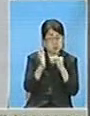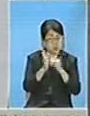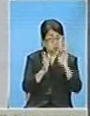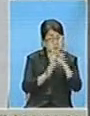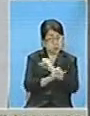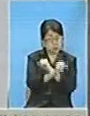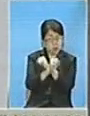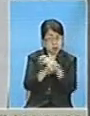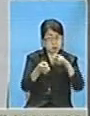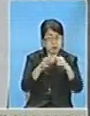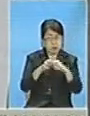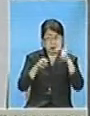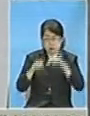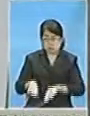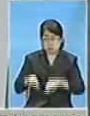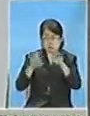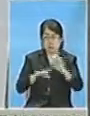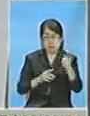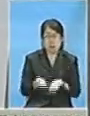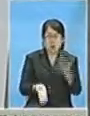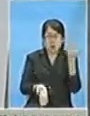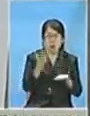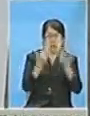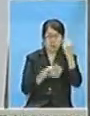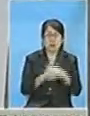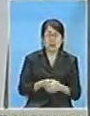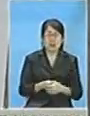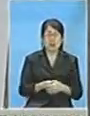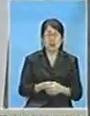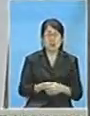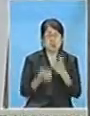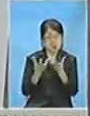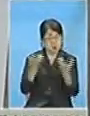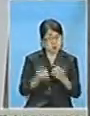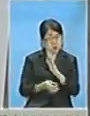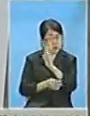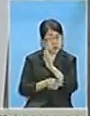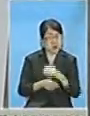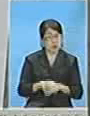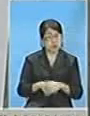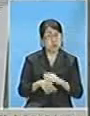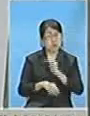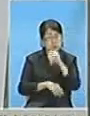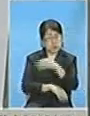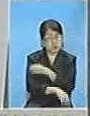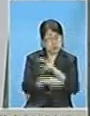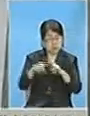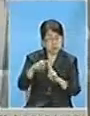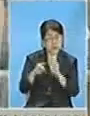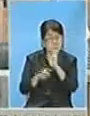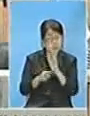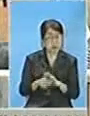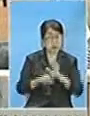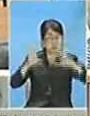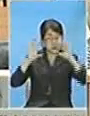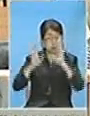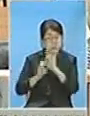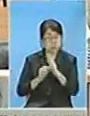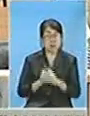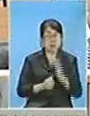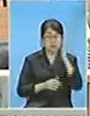ครท่านทำลายทรัพย์สินของกรุงเทพมหานครซึ่งเป็นทรัพย์สินของทางราชการนี่ครับถ้าต่อมาพัฒนา